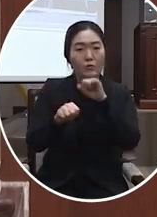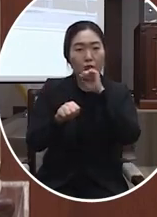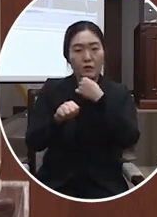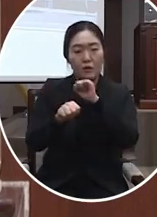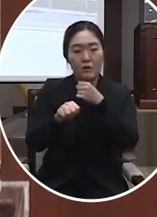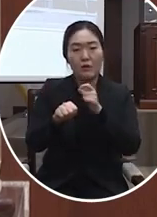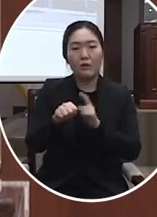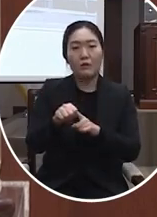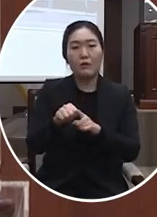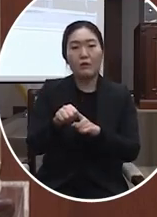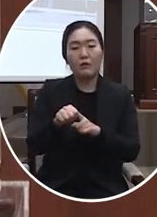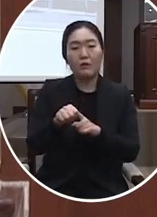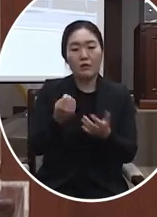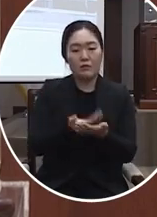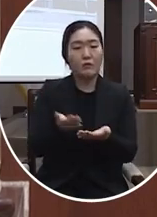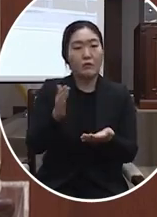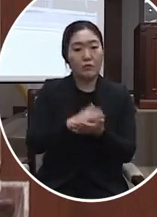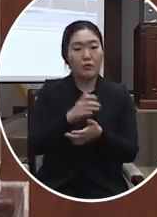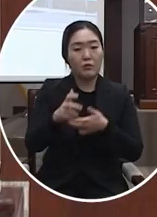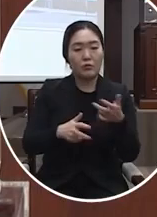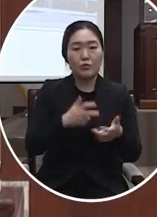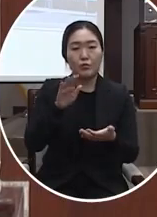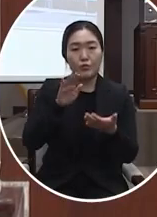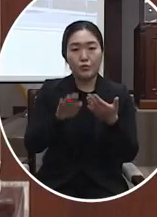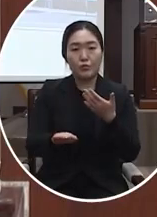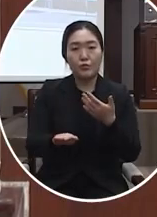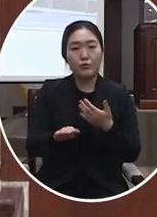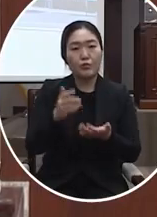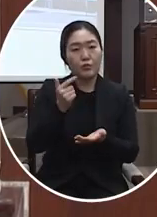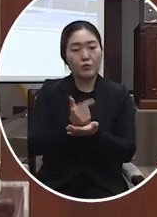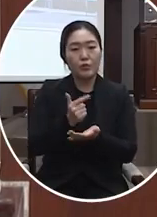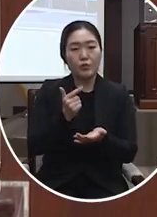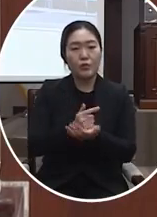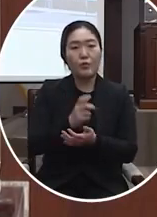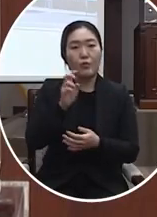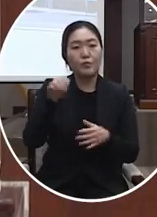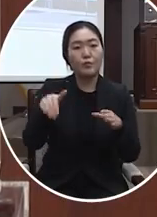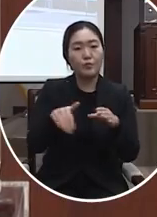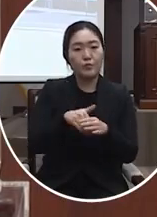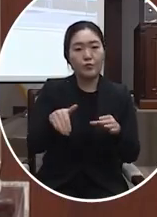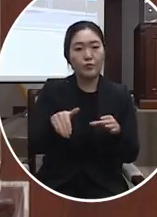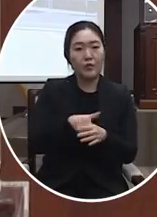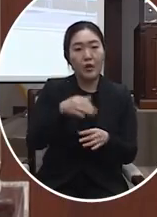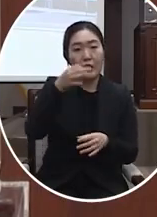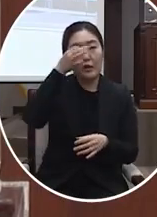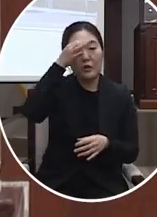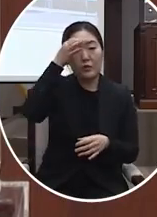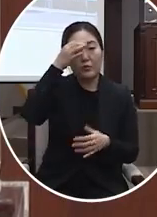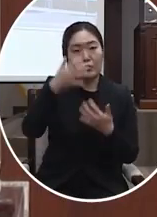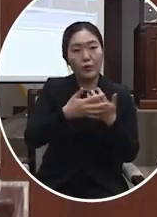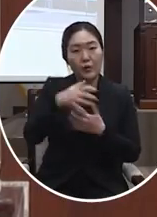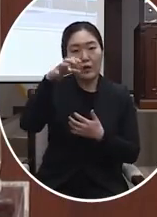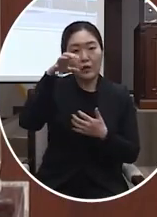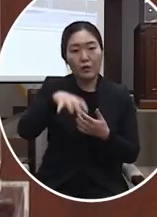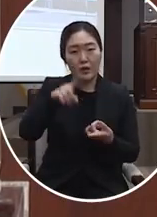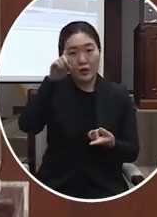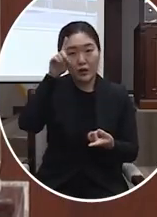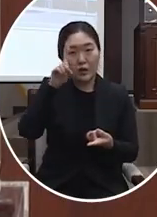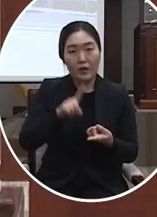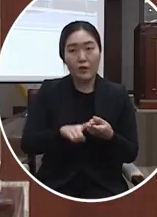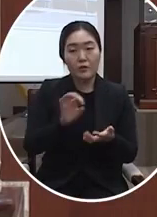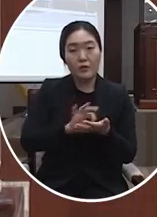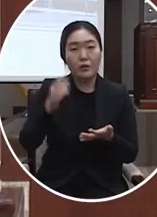막대한 자금이 투입된 리모델링 공사 후에도 노원 문화예술회관의 명칭을 그대로